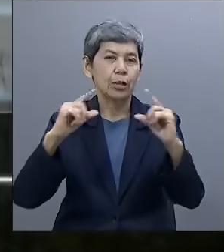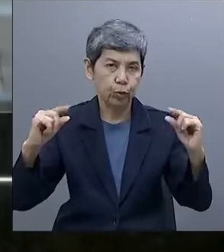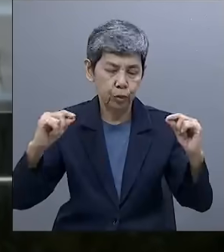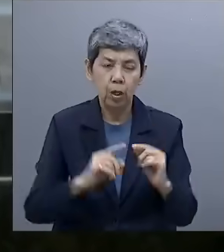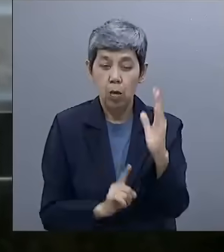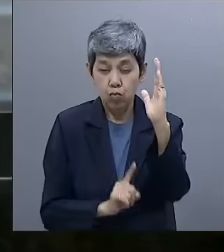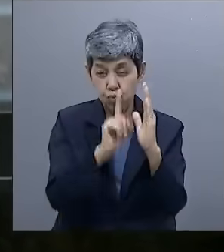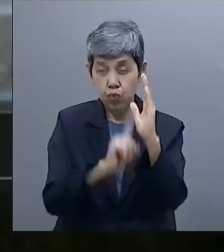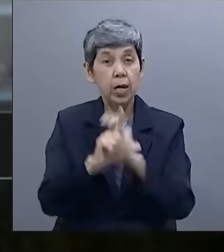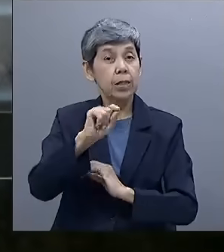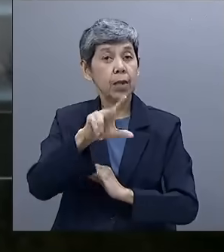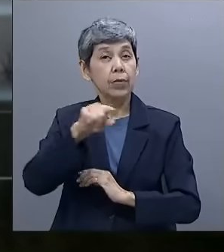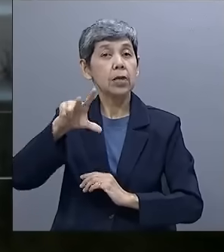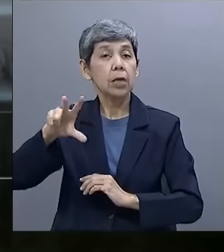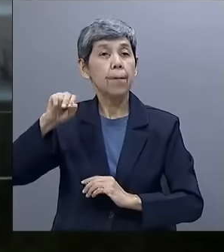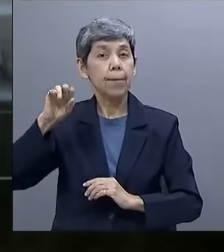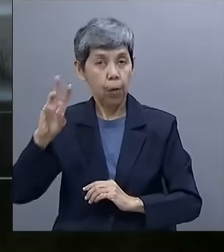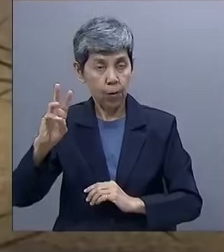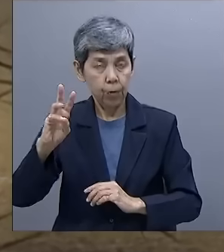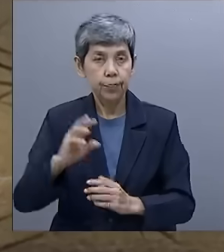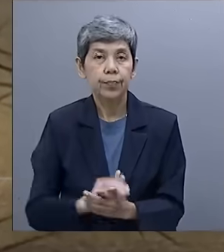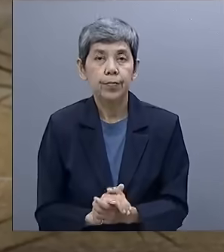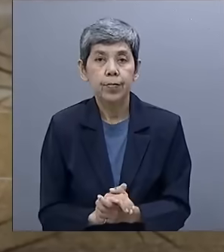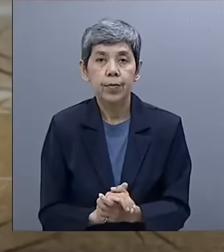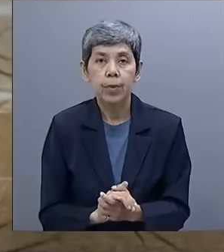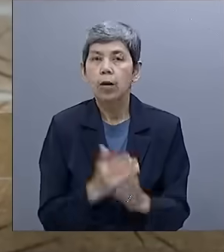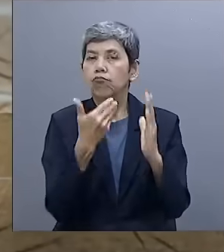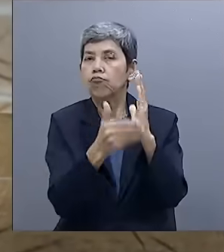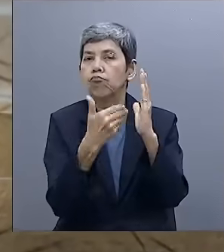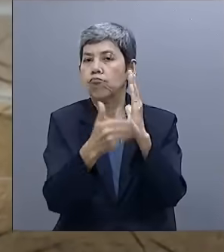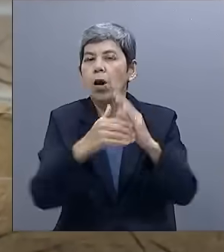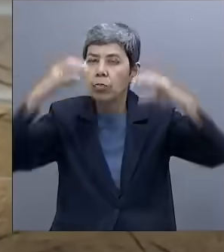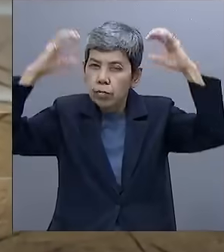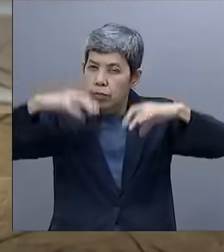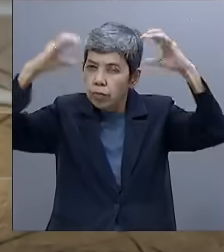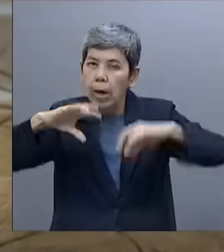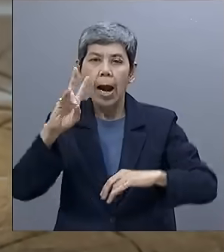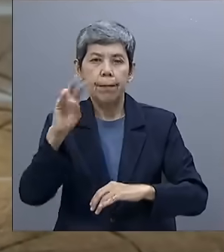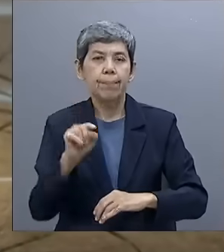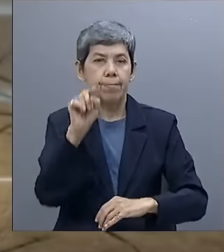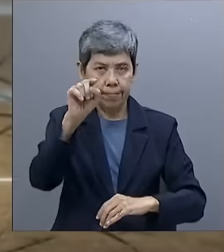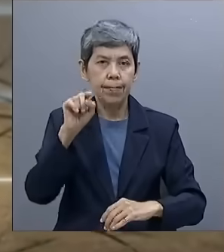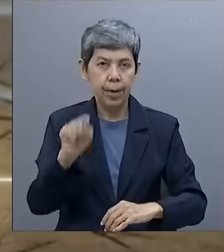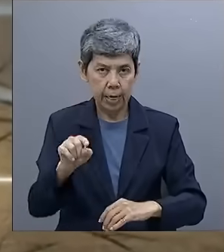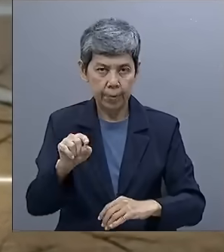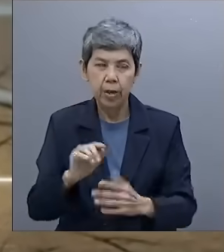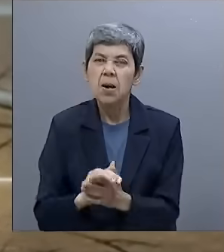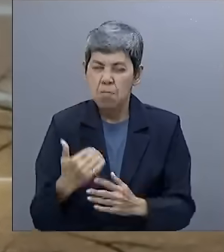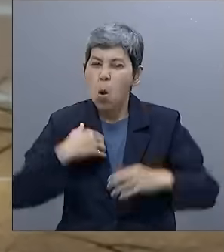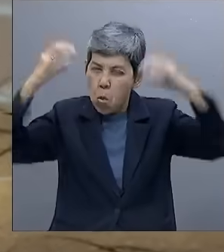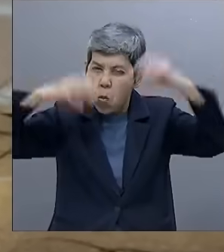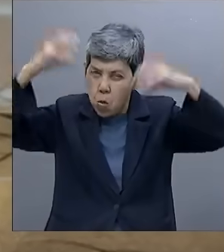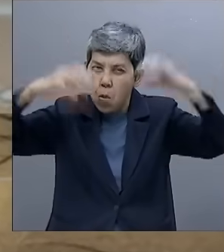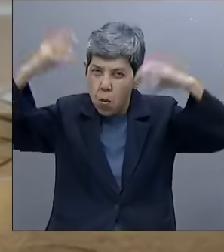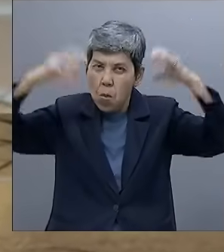อุณหภูมิระหว่าง 23-36 องศาเซลเซียสภาคตะวันออกเฉียงเหนือมีฝนฟ้าคะนอง 70% ของพื้นที่และมีฝนตกหนักบ